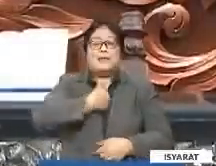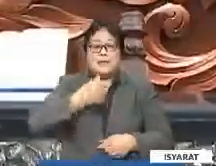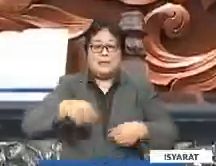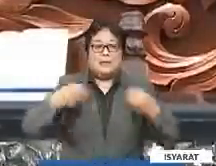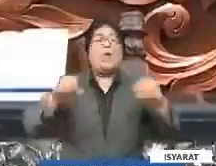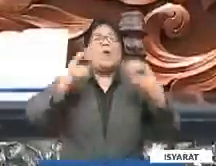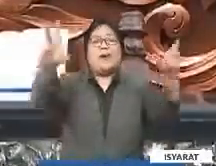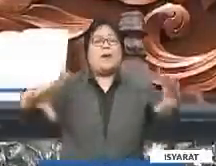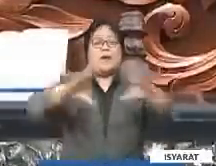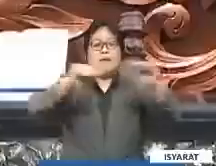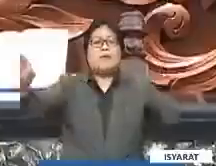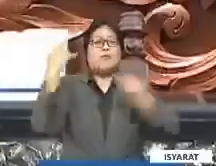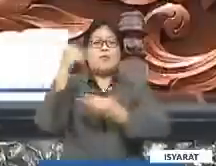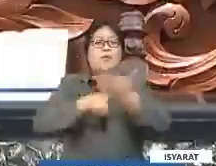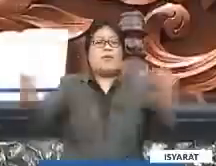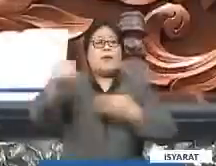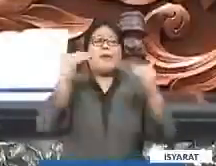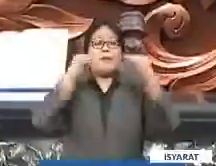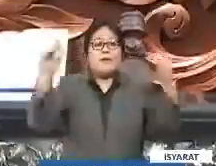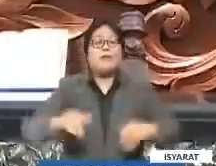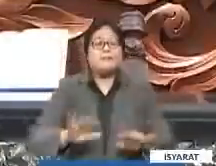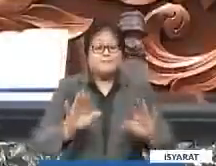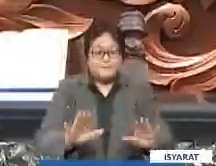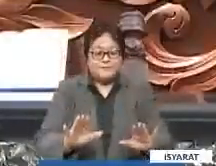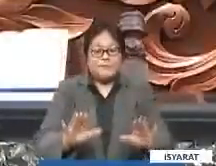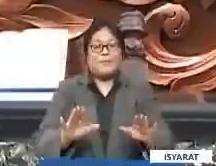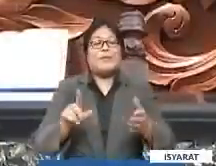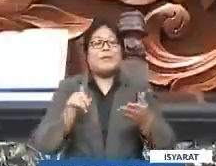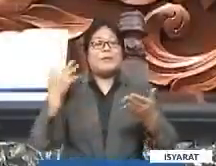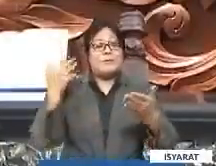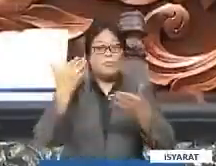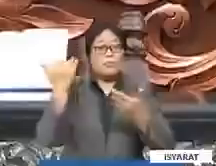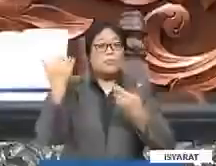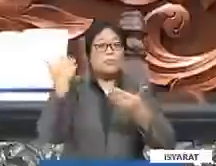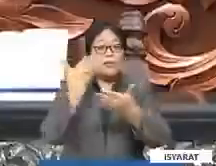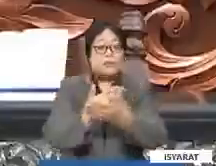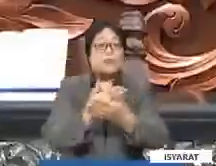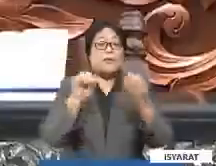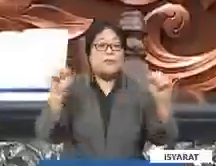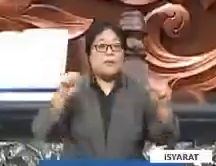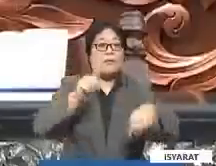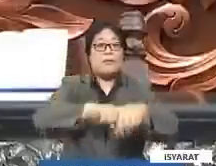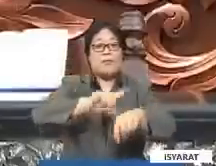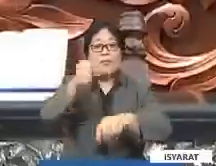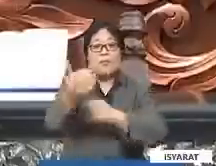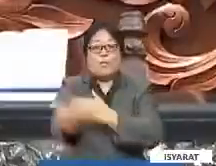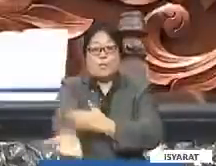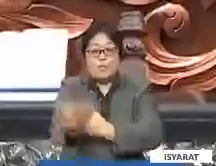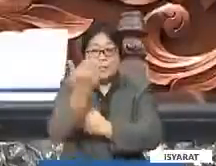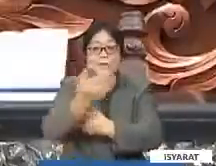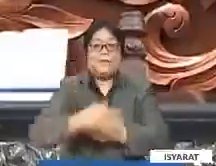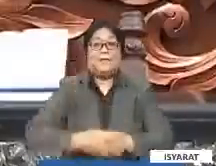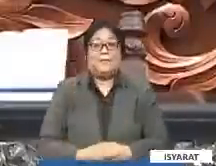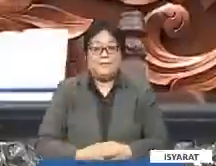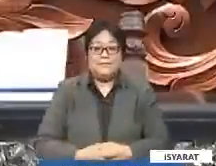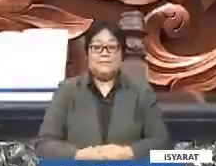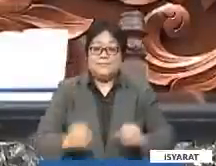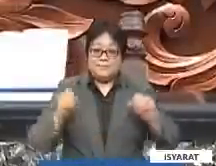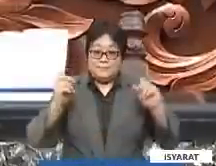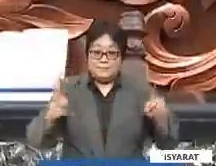memberitahu ke sesuaikan tunggu dance mix V3 Sapta sehingga setelah se-10 pagi Kepada beliau